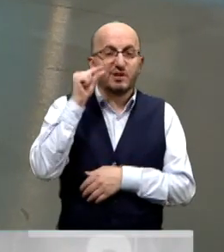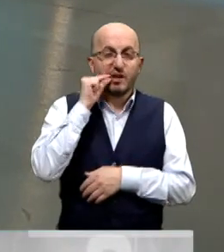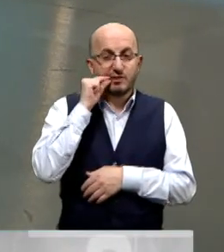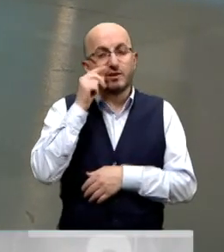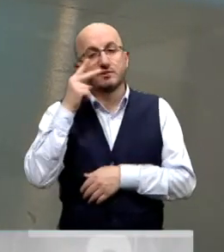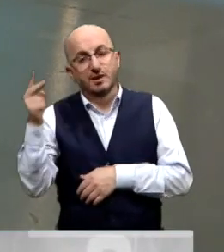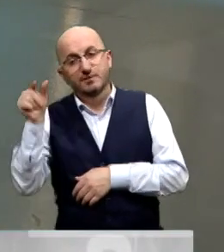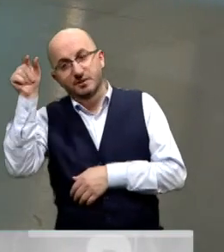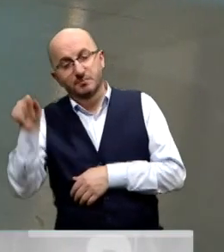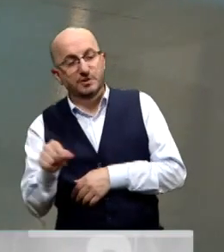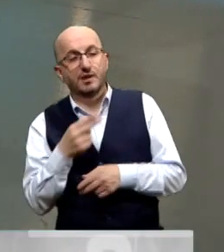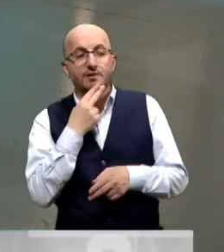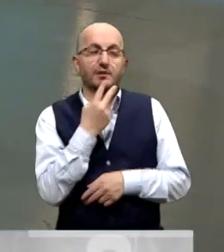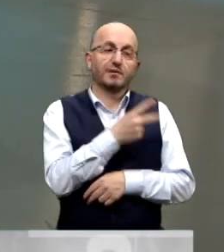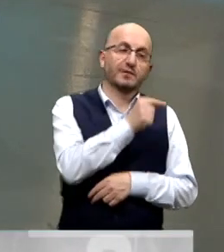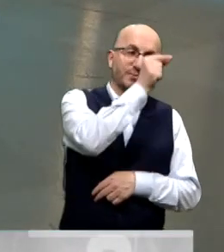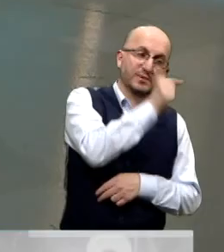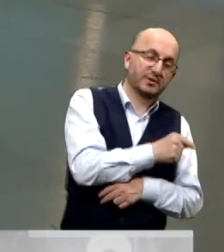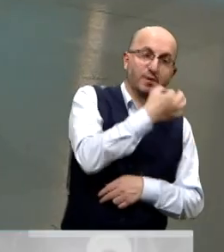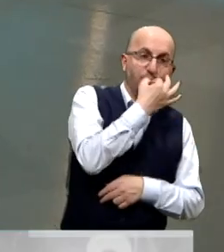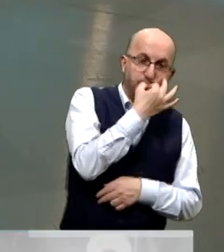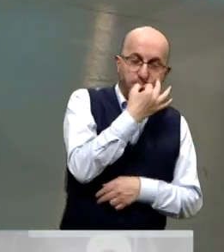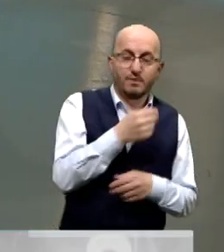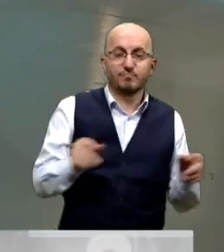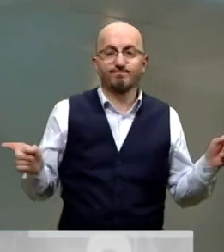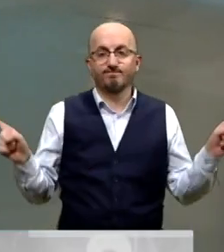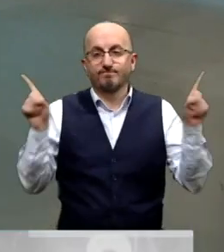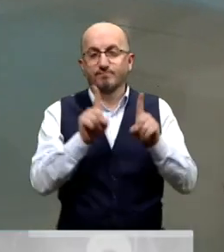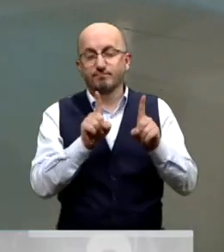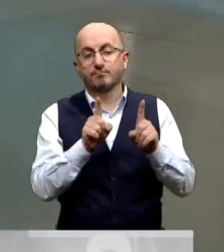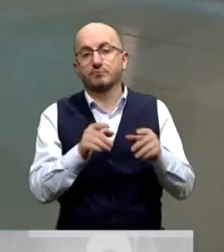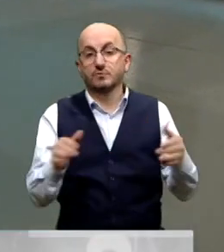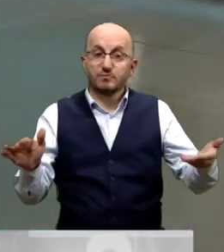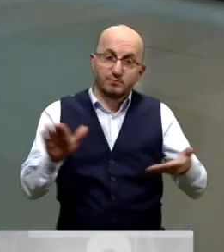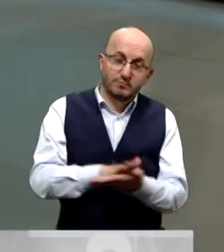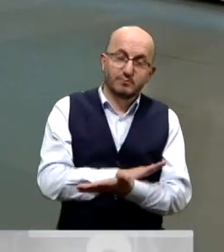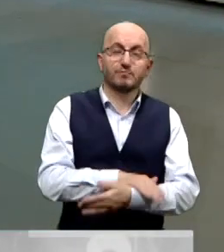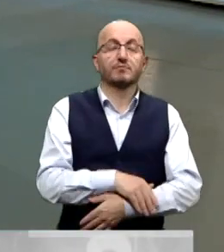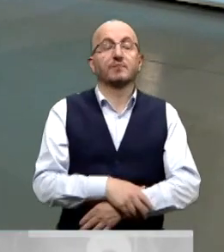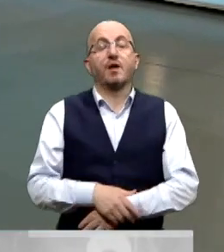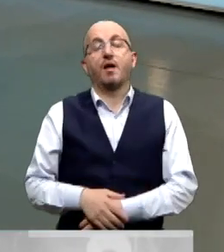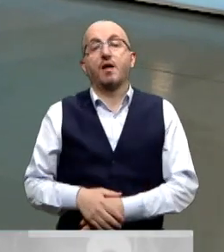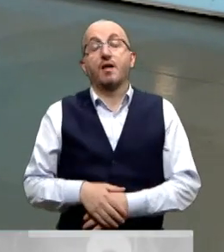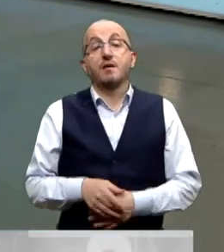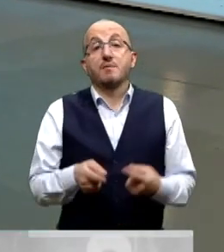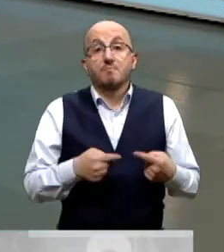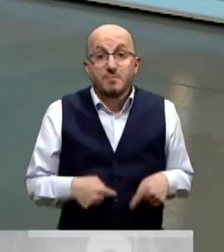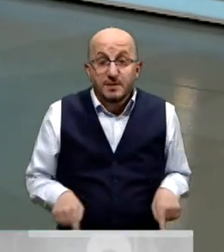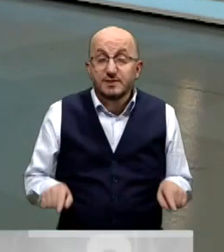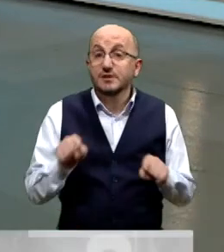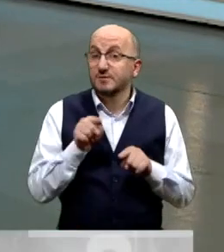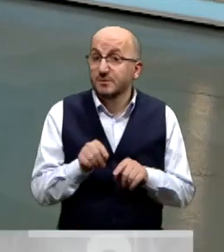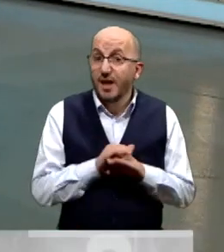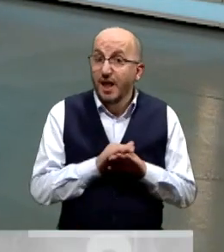tarafından bir hakem kadının tarafından Bak bunun yöntemlerini bize cenab-ı hak bize gösteriyor biz bunları yeterli görmeyip